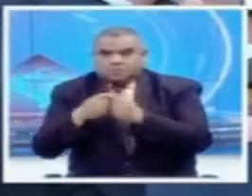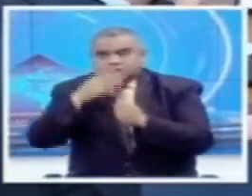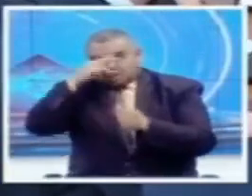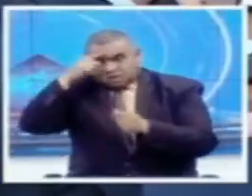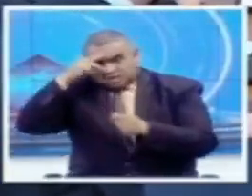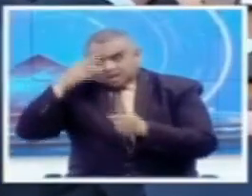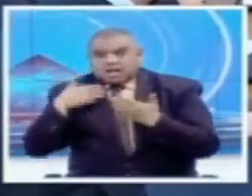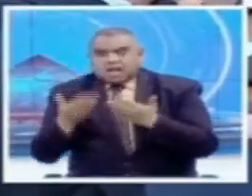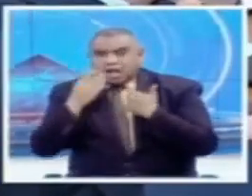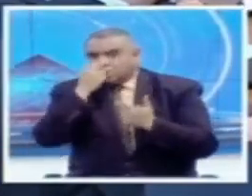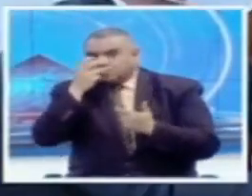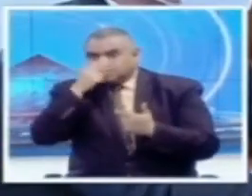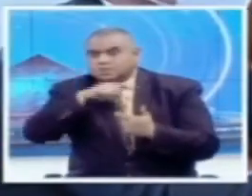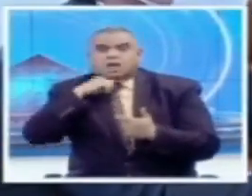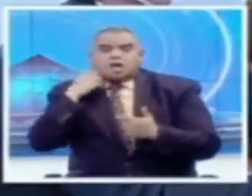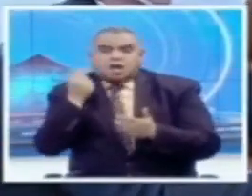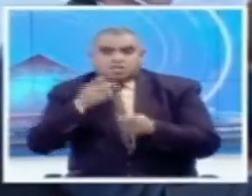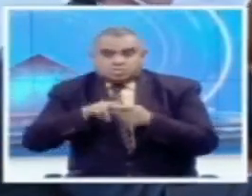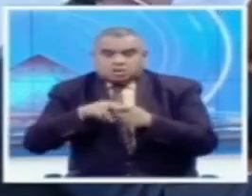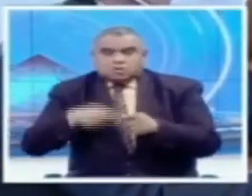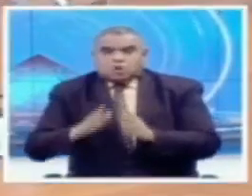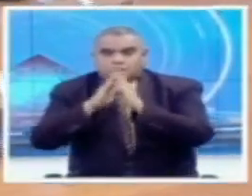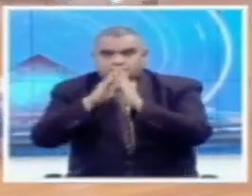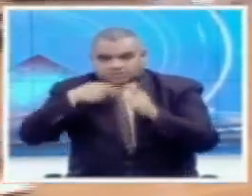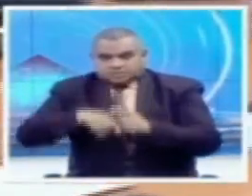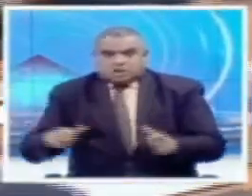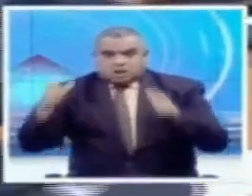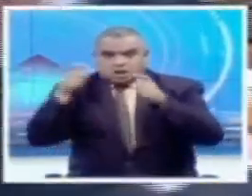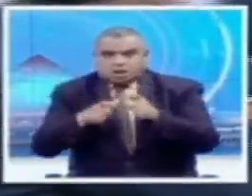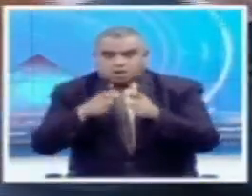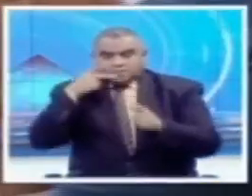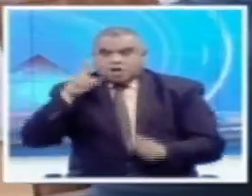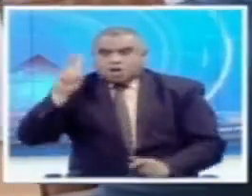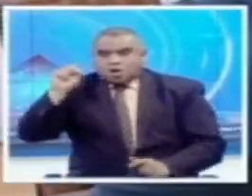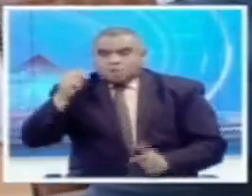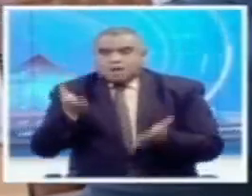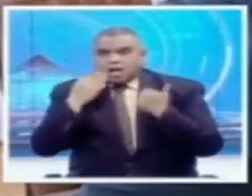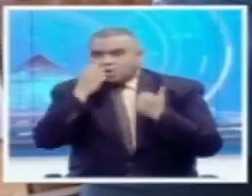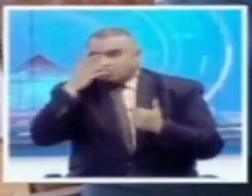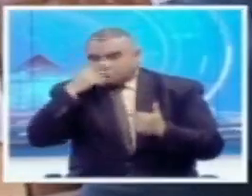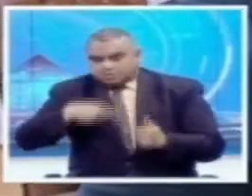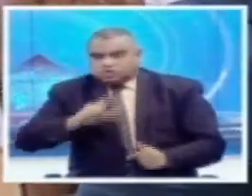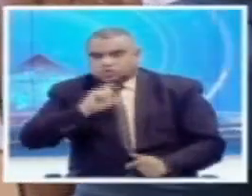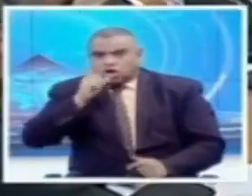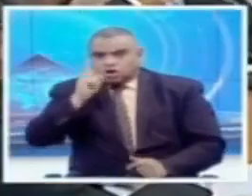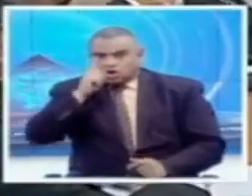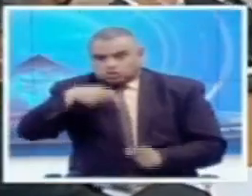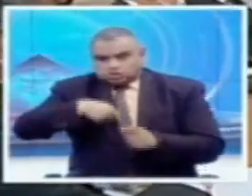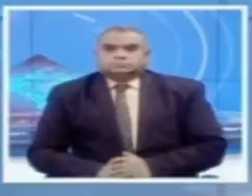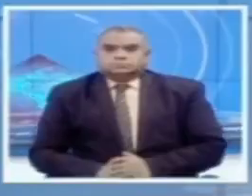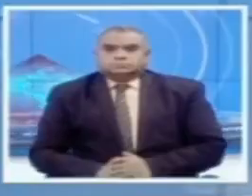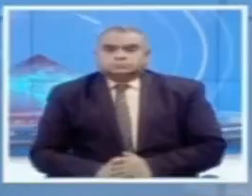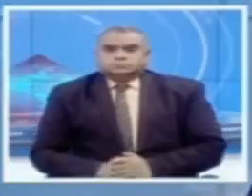الهيدروجين الأخضر، وذلك في ضوء استضافة مصر لقمة الأمم المتحدة للمناخ في نوفمبر المقبل بشرم